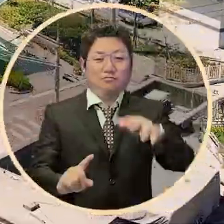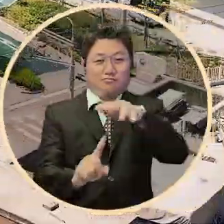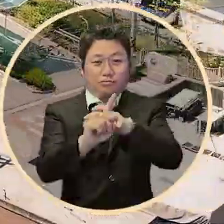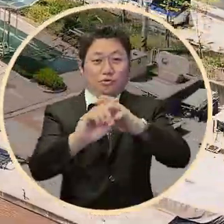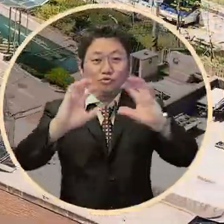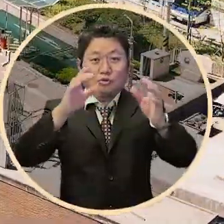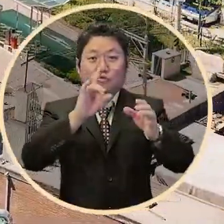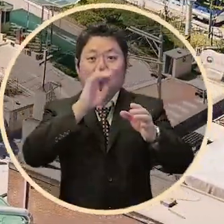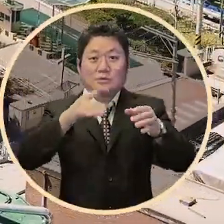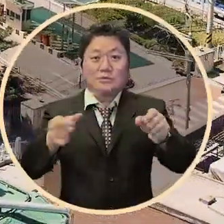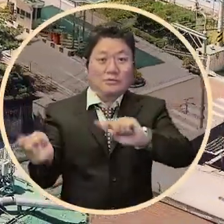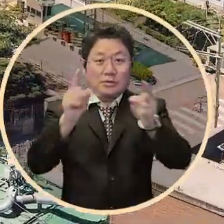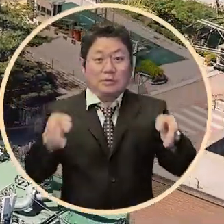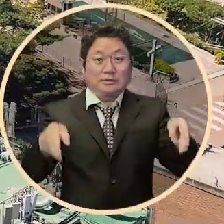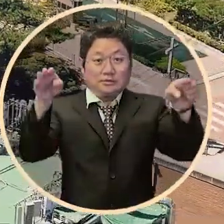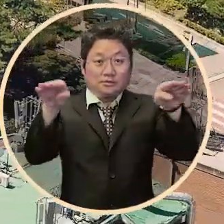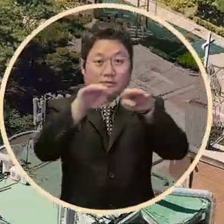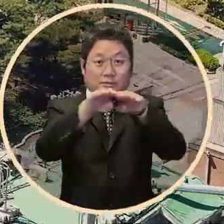국내 유일의